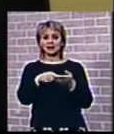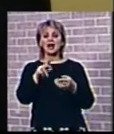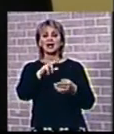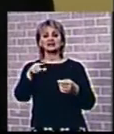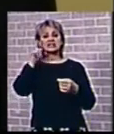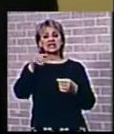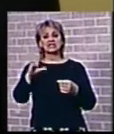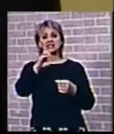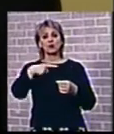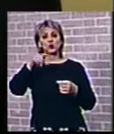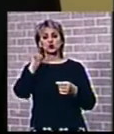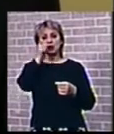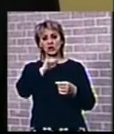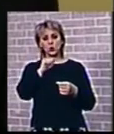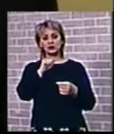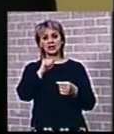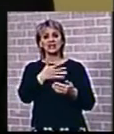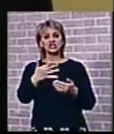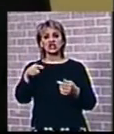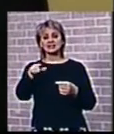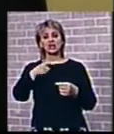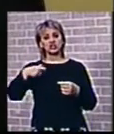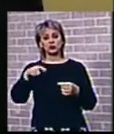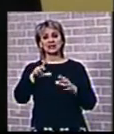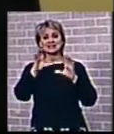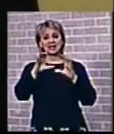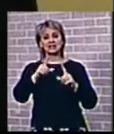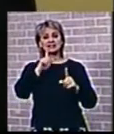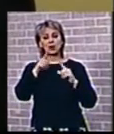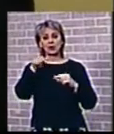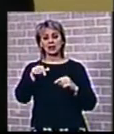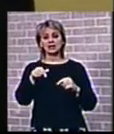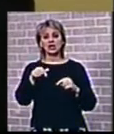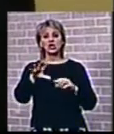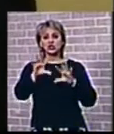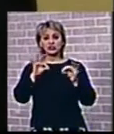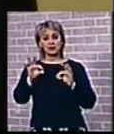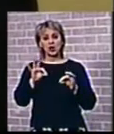вы знаете, в сентябре прошлого года несколько депутатов законодательного собрания